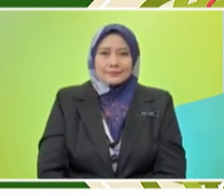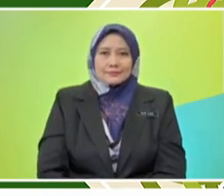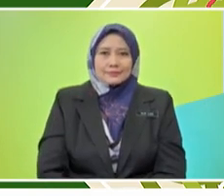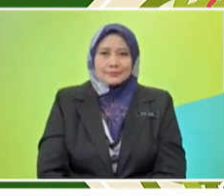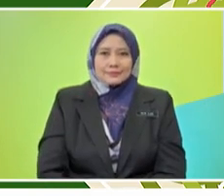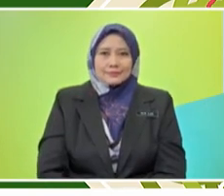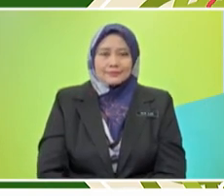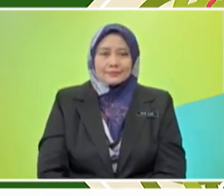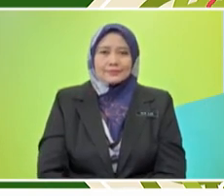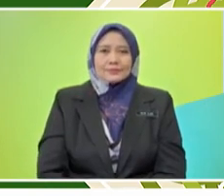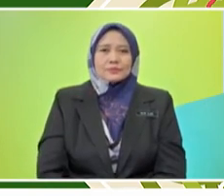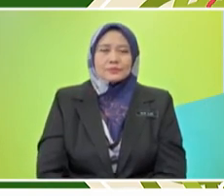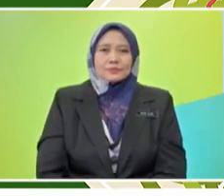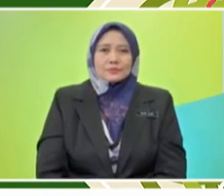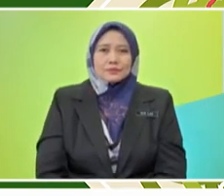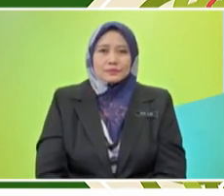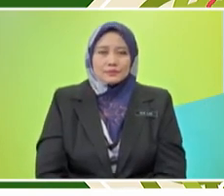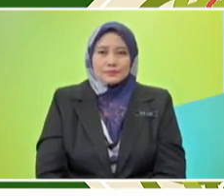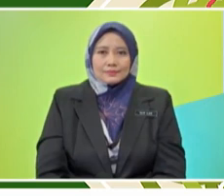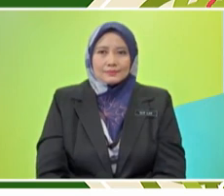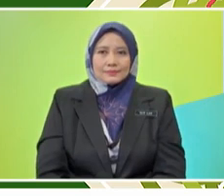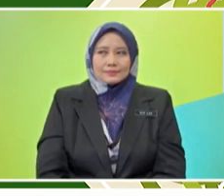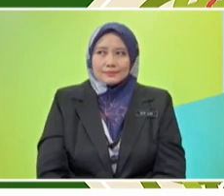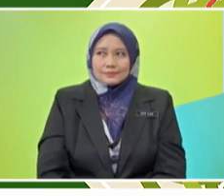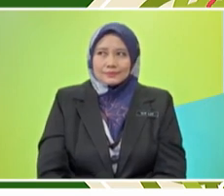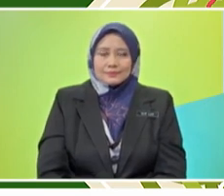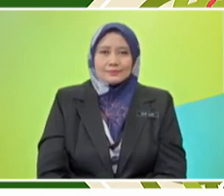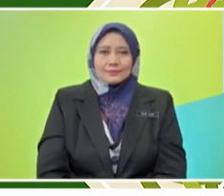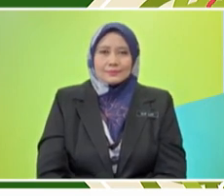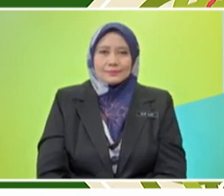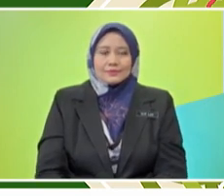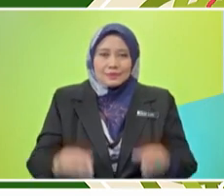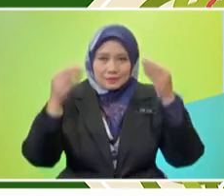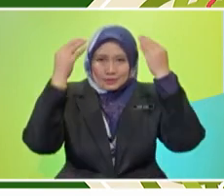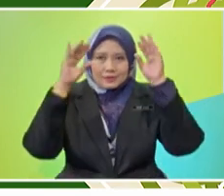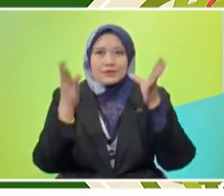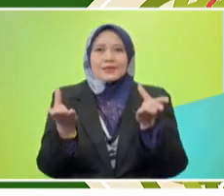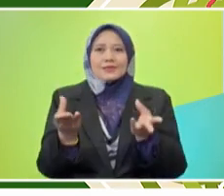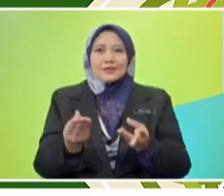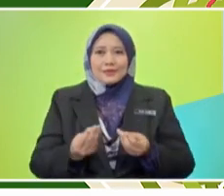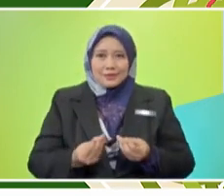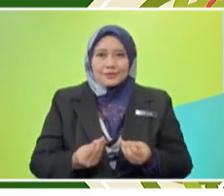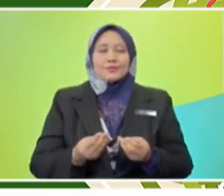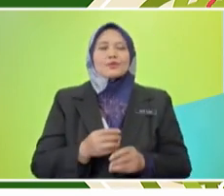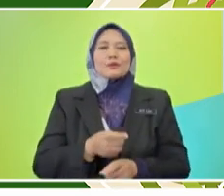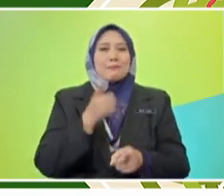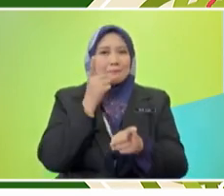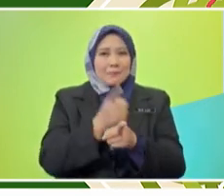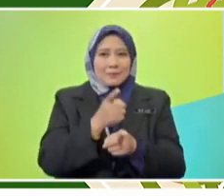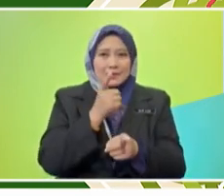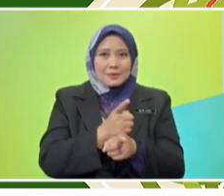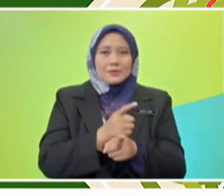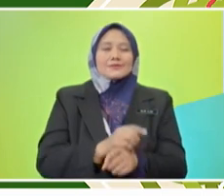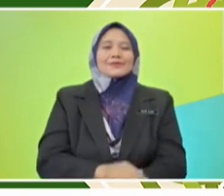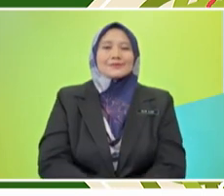boleh membakar lebih banyak kalori. Cikgu terimalah secara digital. Bagus. Dia berani Alisha mencuba, cikgu. Ya, betul. Sebab